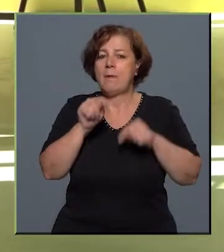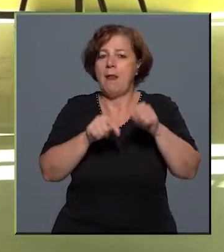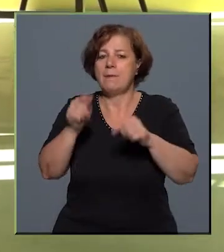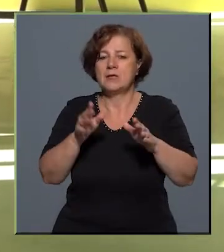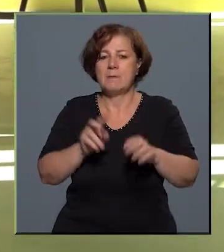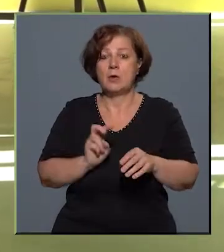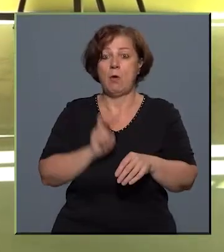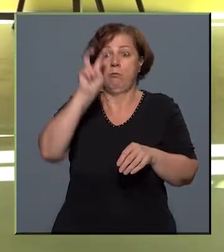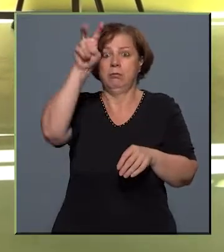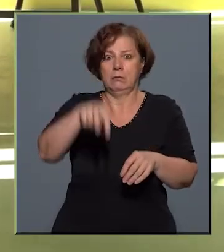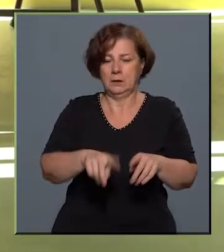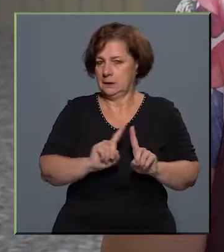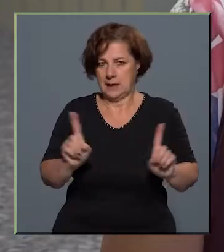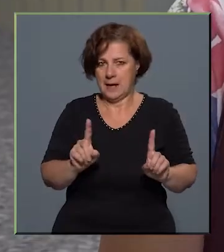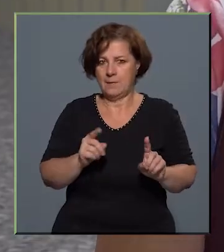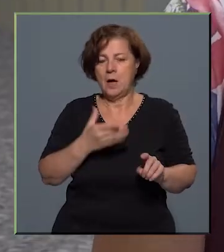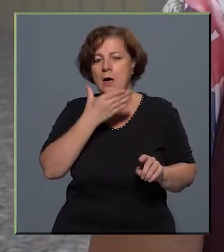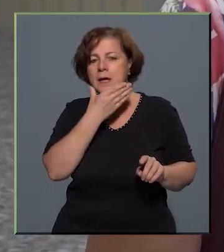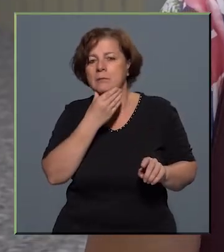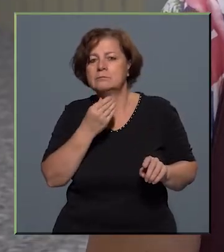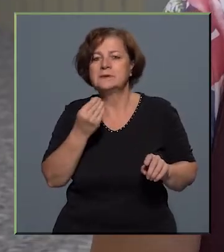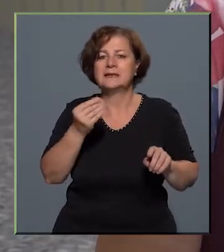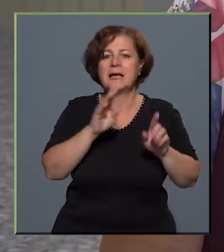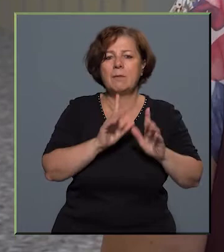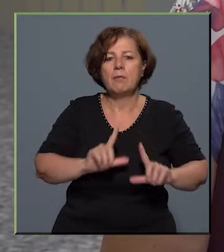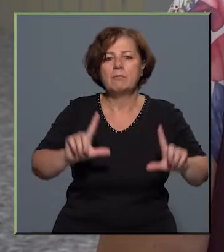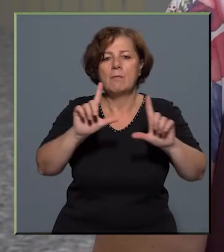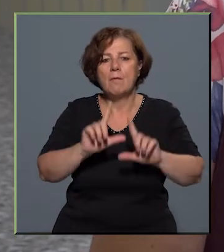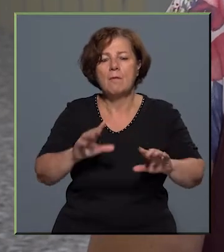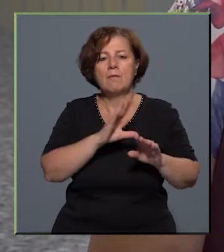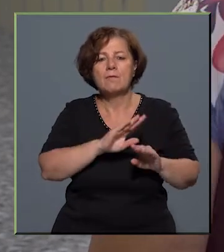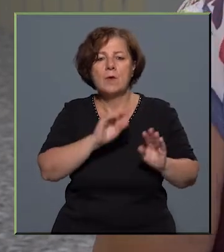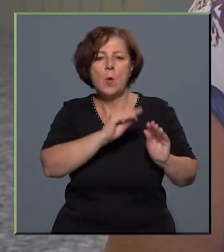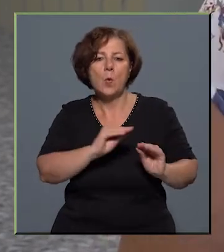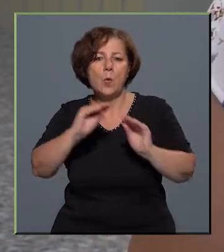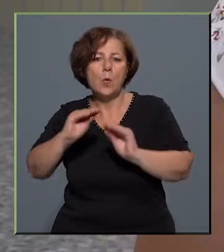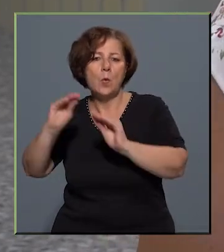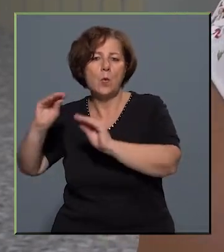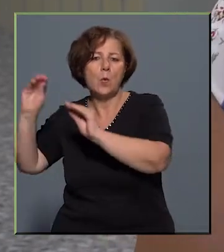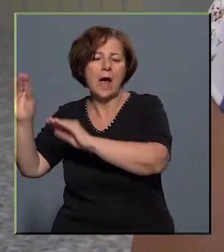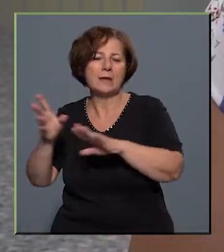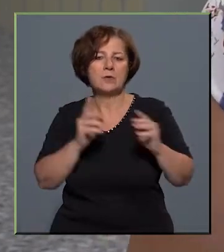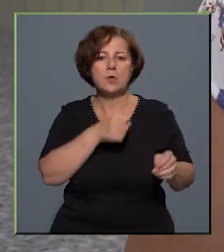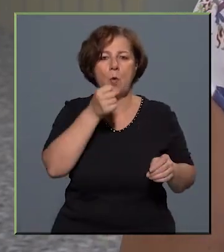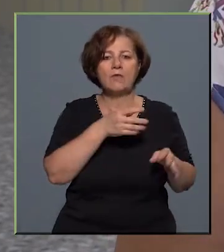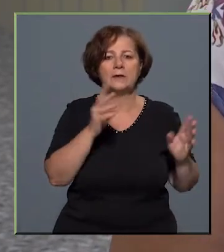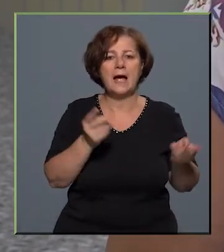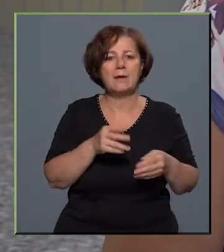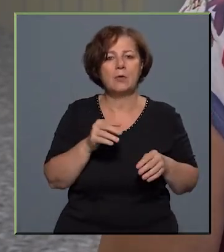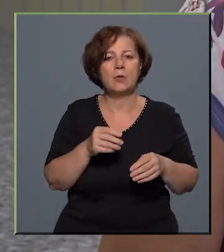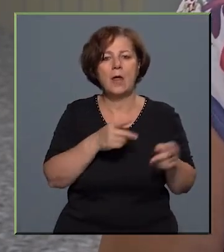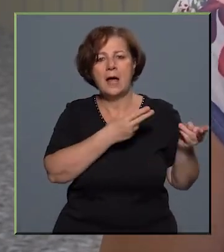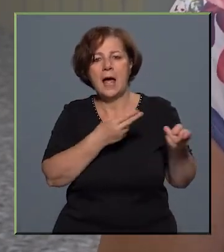egy nagy lépcsőfok, hanem szinte az óvodából észrevétlenül hozzuk át a tudást